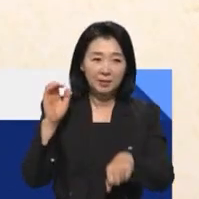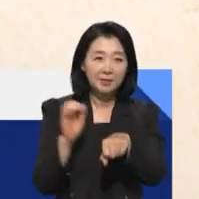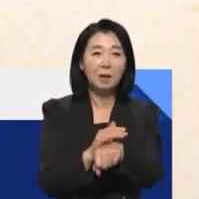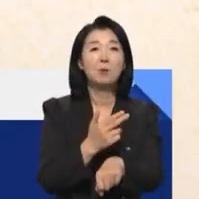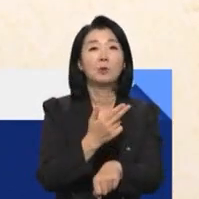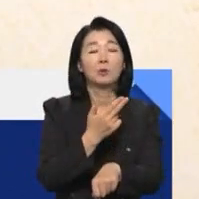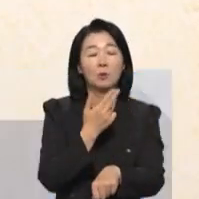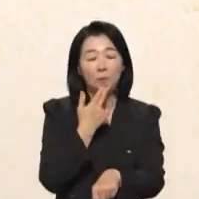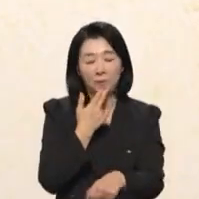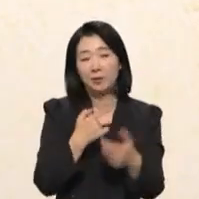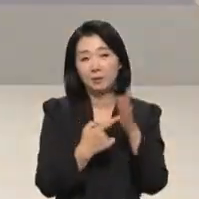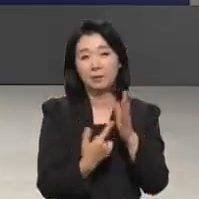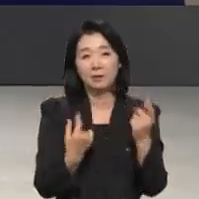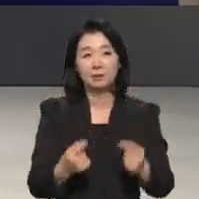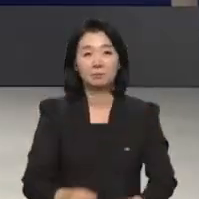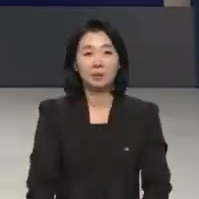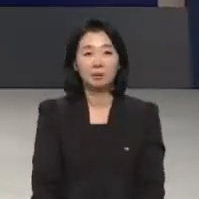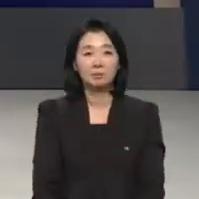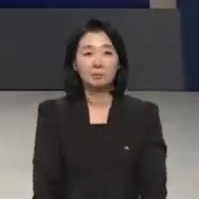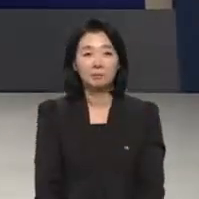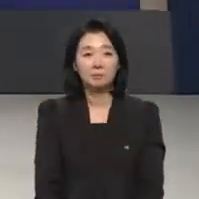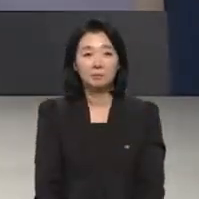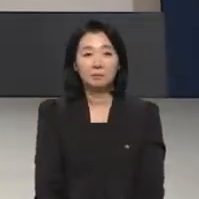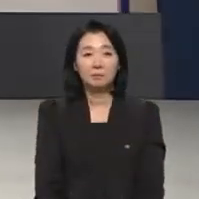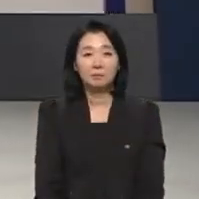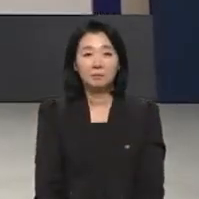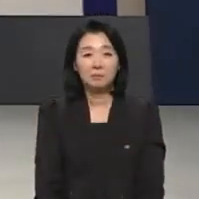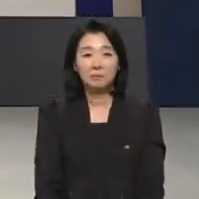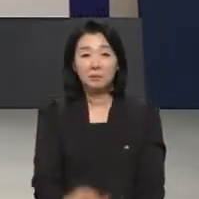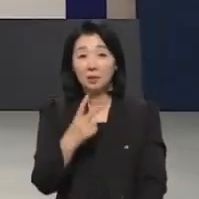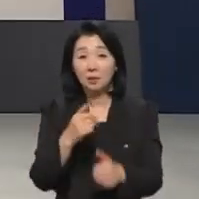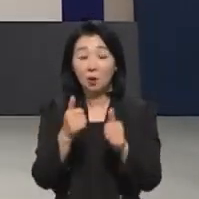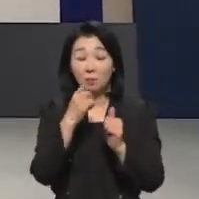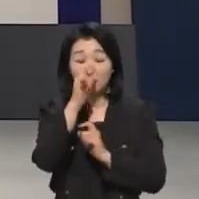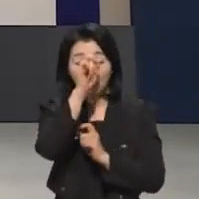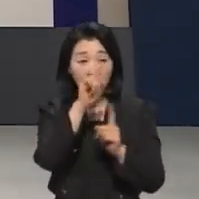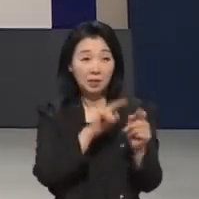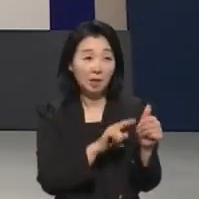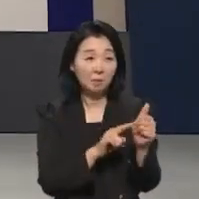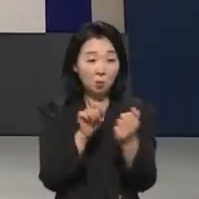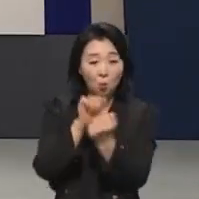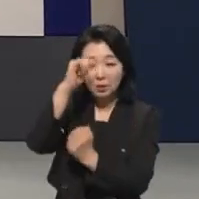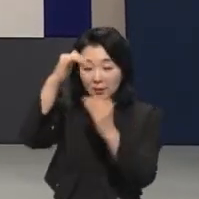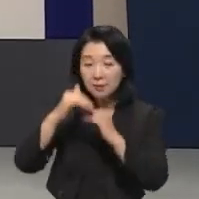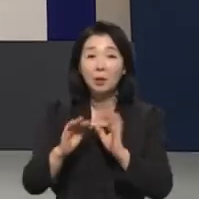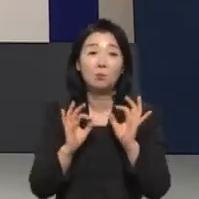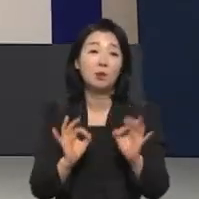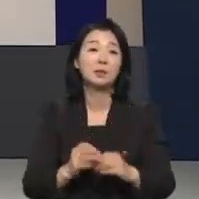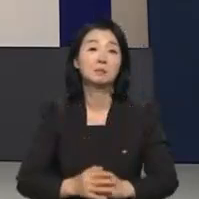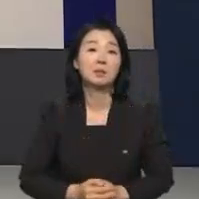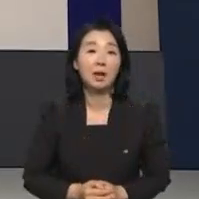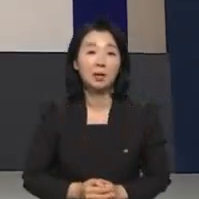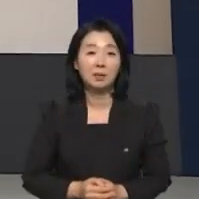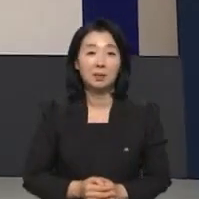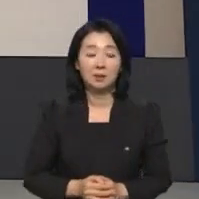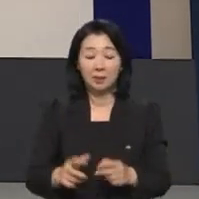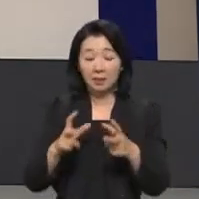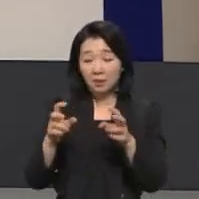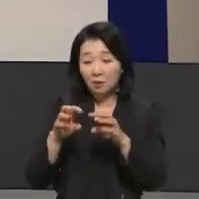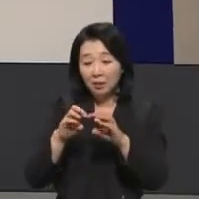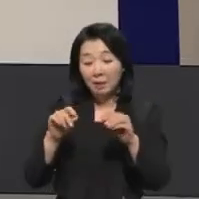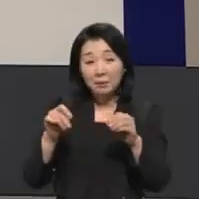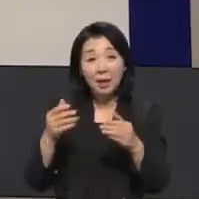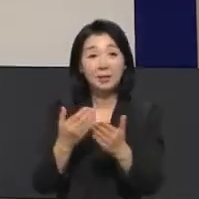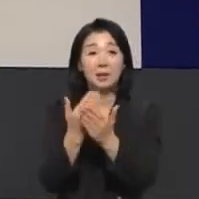것이라고 믿습니다. 검찰이 이 대표 공소장에 적은 혐의들 간단하게 정리해봅니다. 우선 대장동 개발